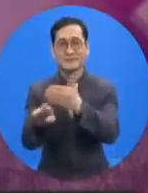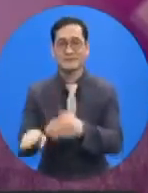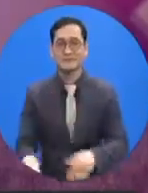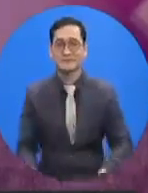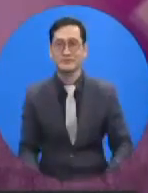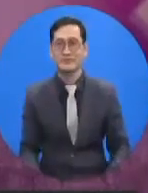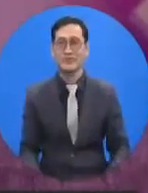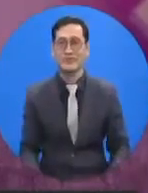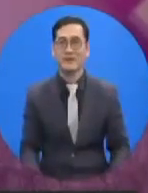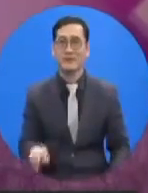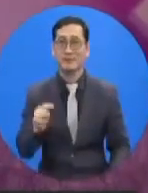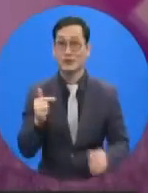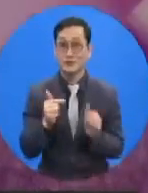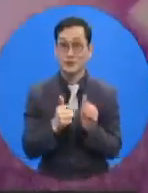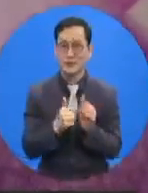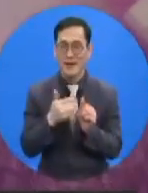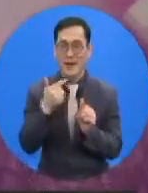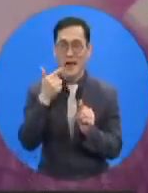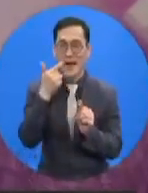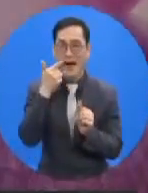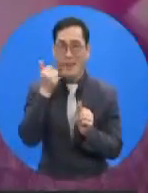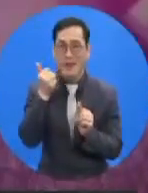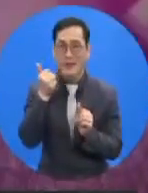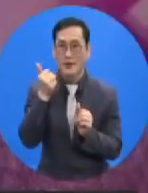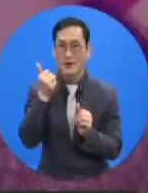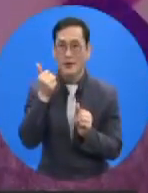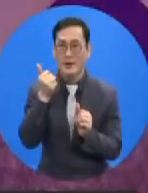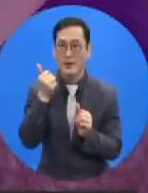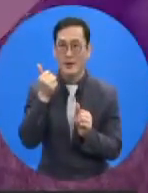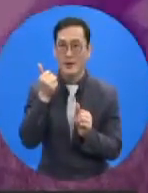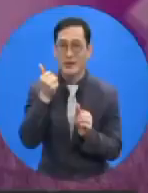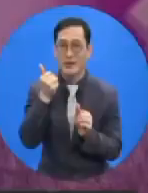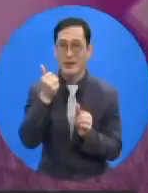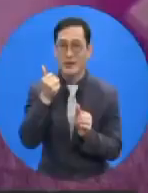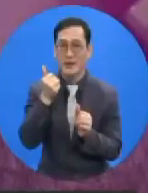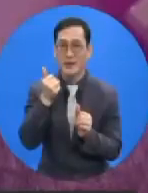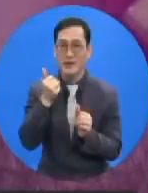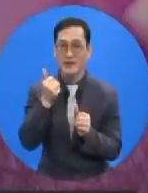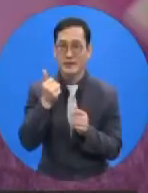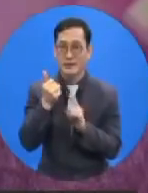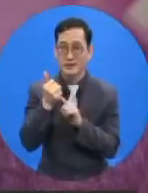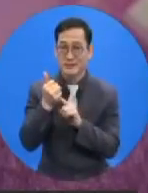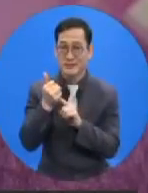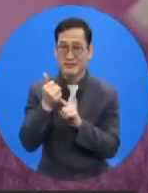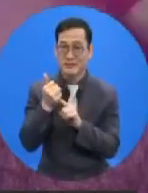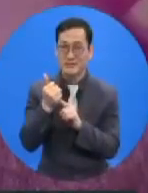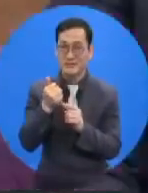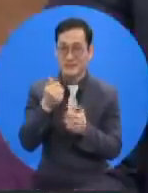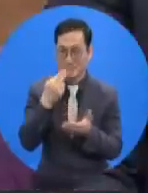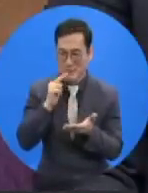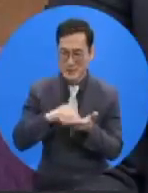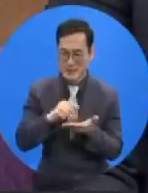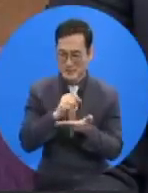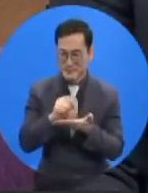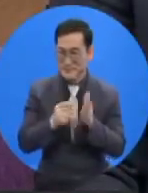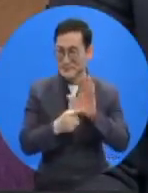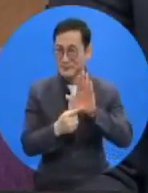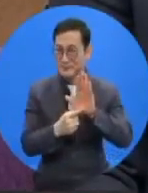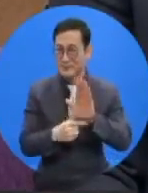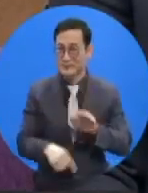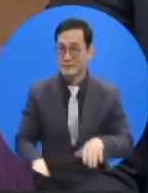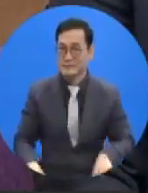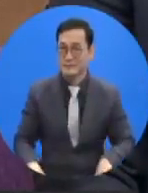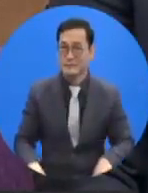공개했잖아요. 네. 그 본인을 저격했다라는 해석이 나오니까 그에 대한 일환으로 아빠 찬스 쓴 거 아니냐라는 분석도 있던데 변호사님 보시면 어떠세요? 그건 아빠 찬스죠. 왜냐하면